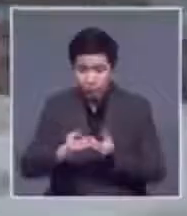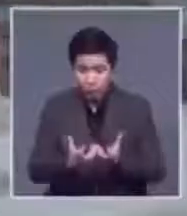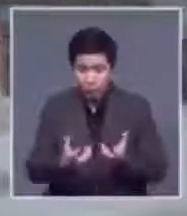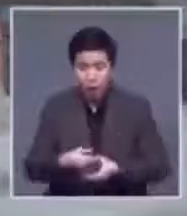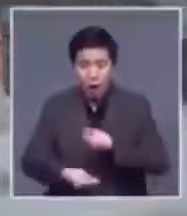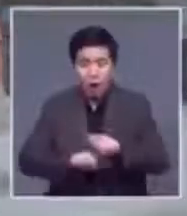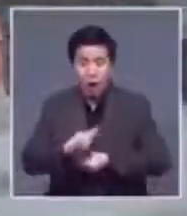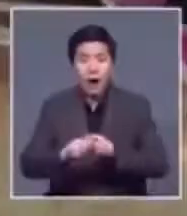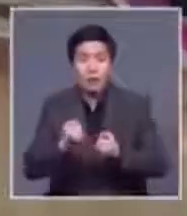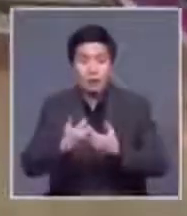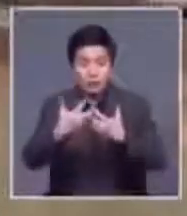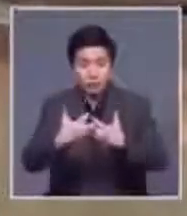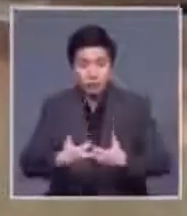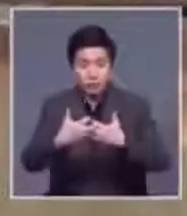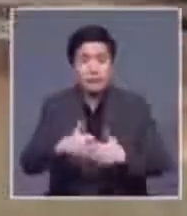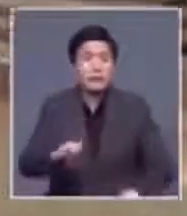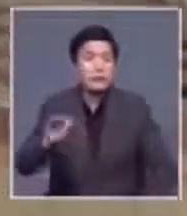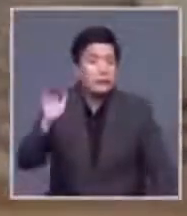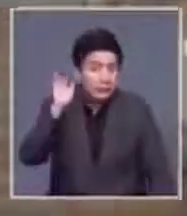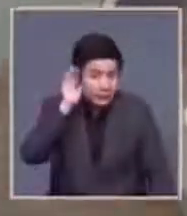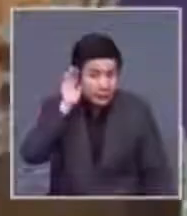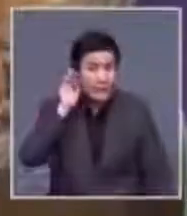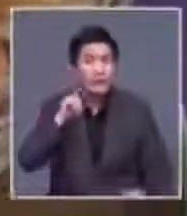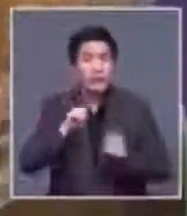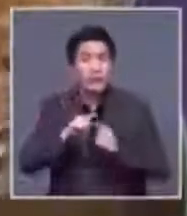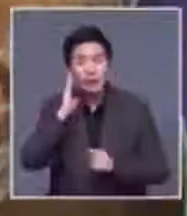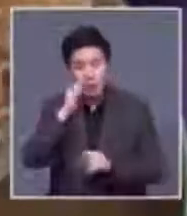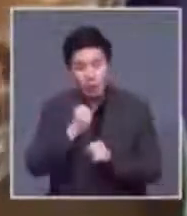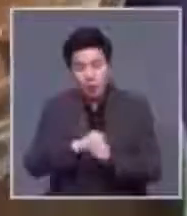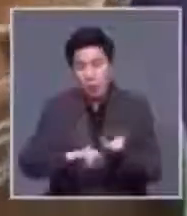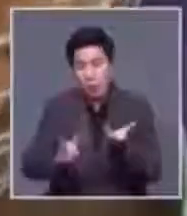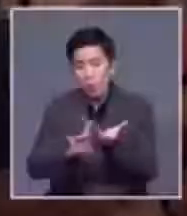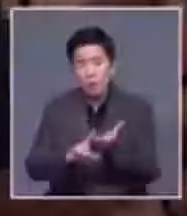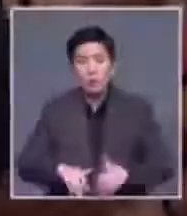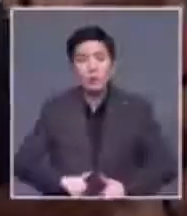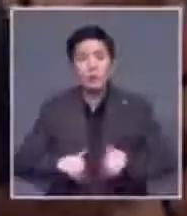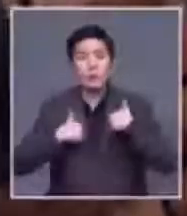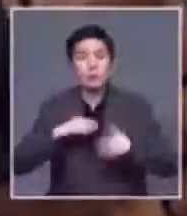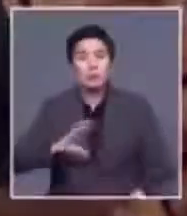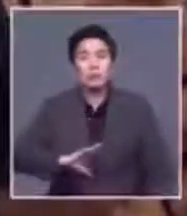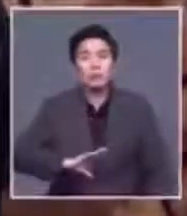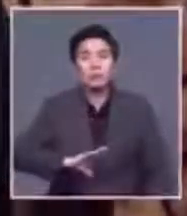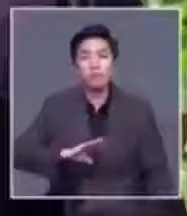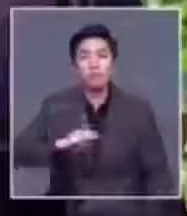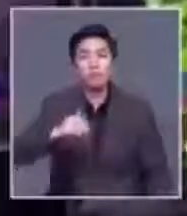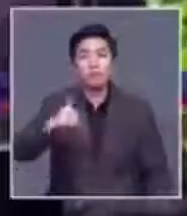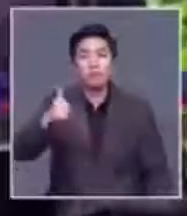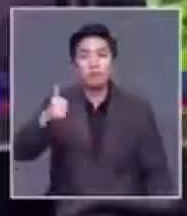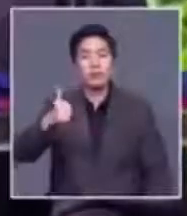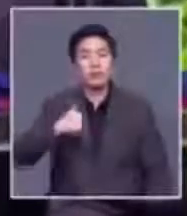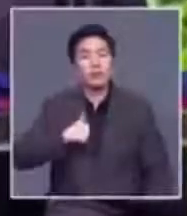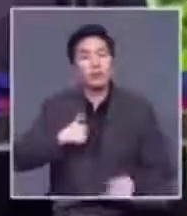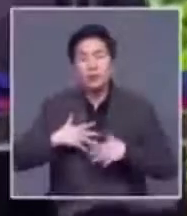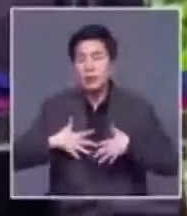ตขายทำให้โรงงานมีความเชื่อใจขึ้นจากเดิมนำไปสู่คุณภาพชีวิตที่ดีขึ้นตามไปด้วย รู้สึกดีใจ